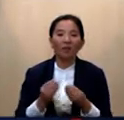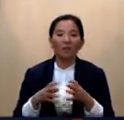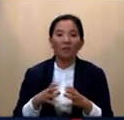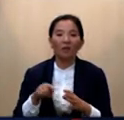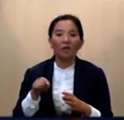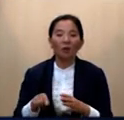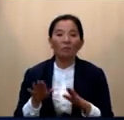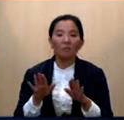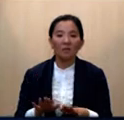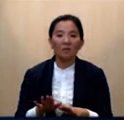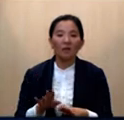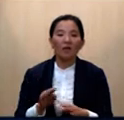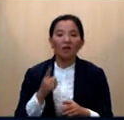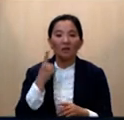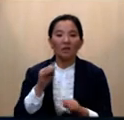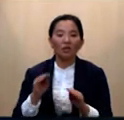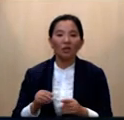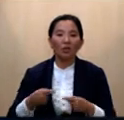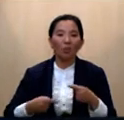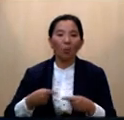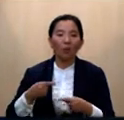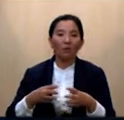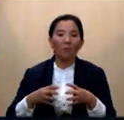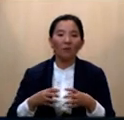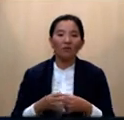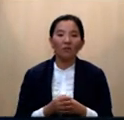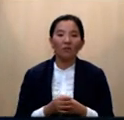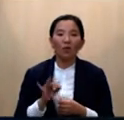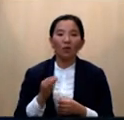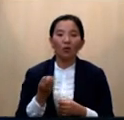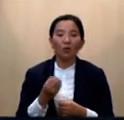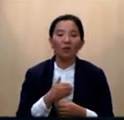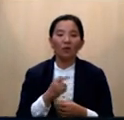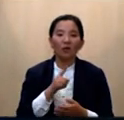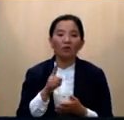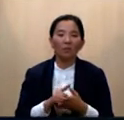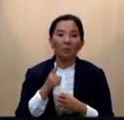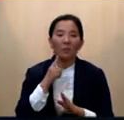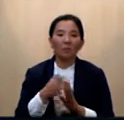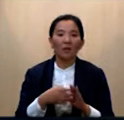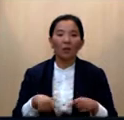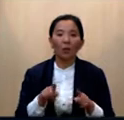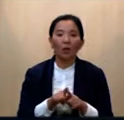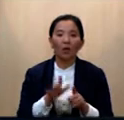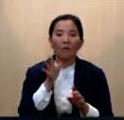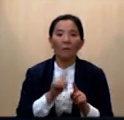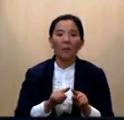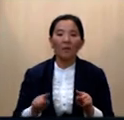в том месте назначается спорный мяч еще мы должны поднимать такой момент